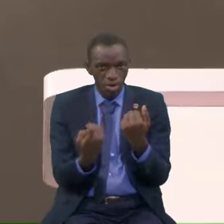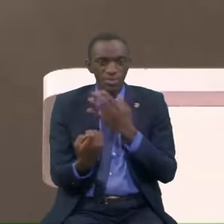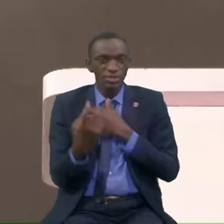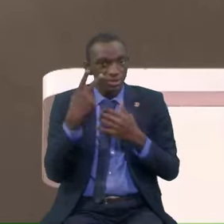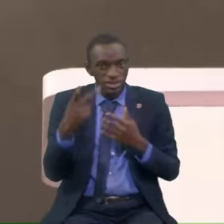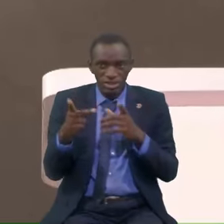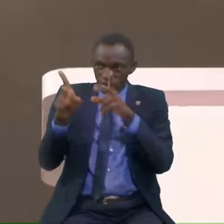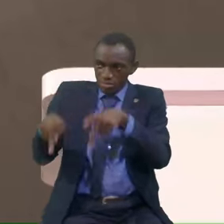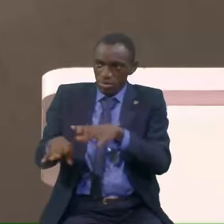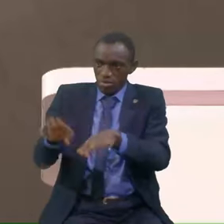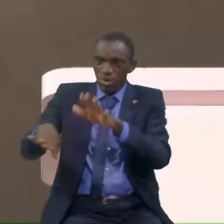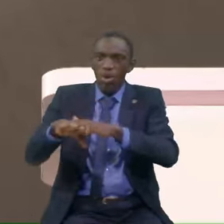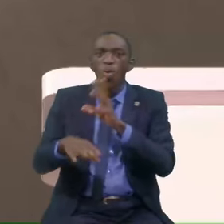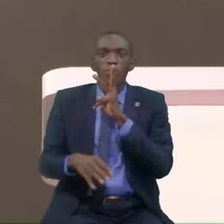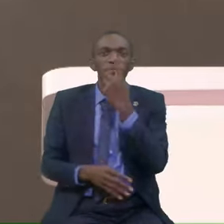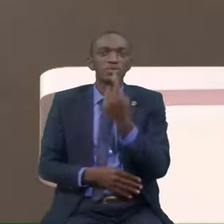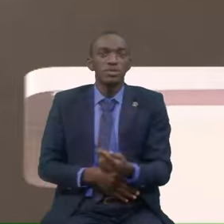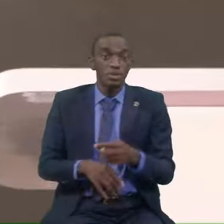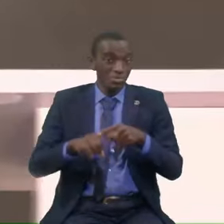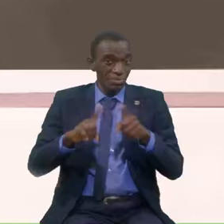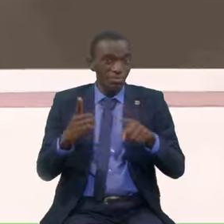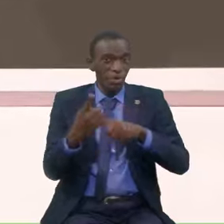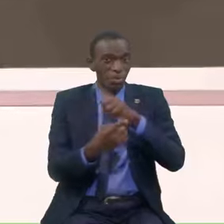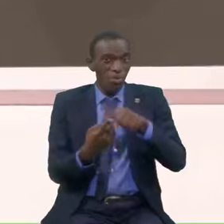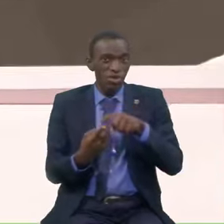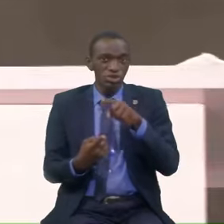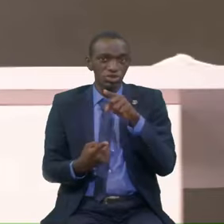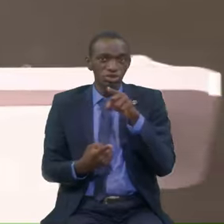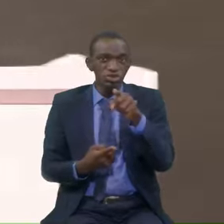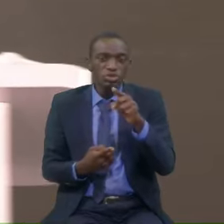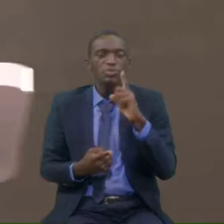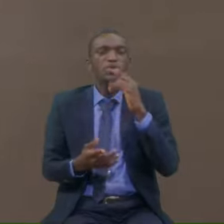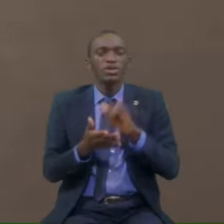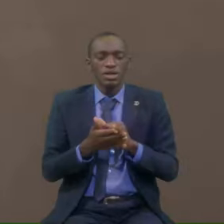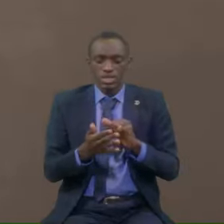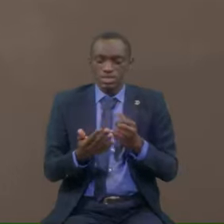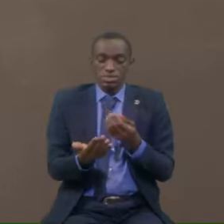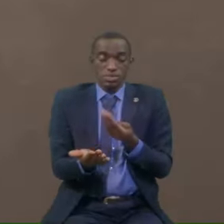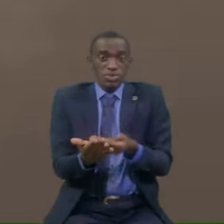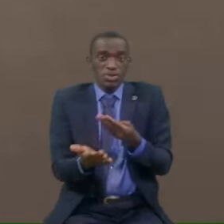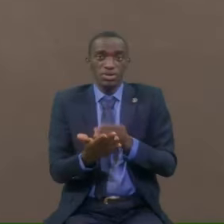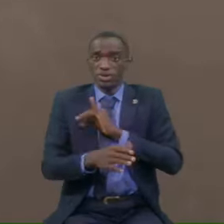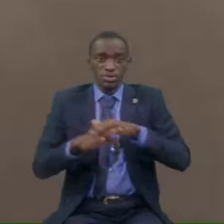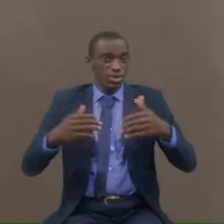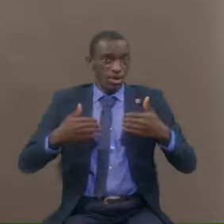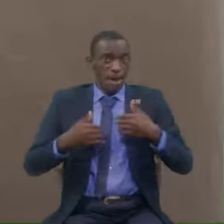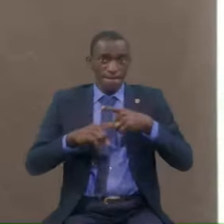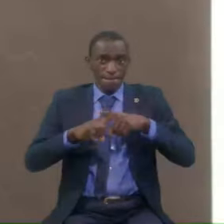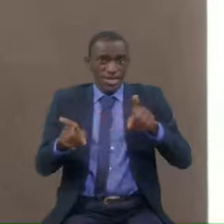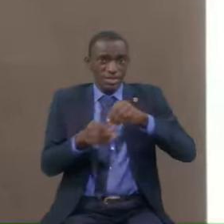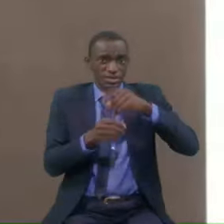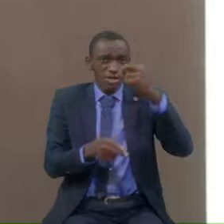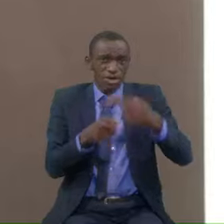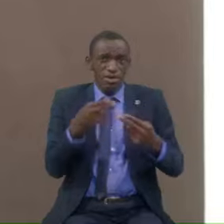la puissance, et tu dis, je n'ai ni or, ni argent, au nom de Jésus-Christ de